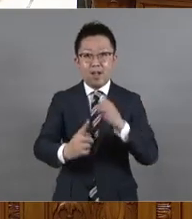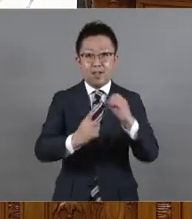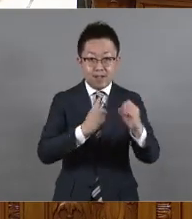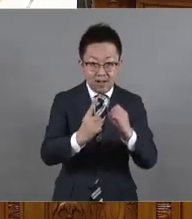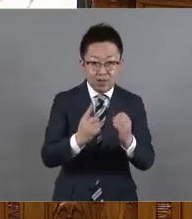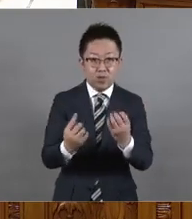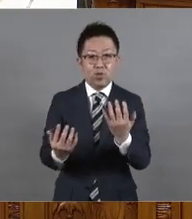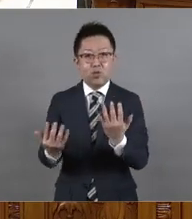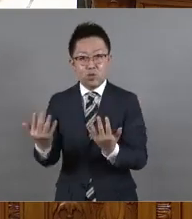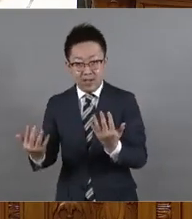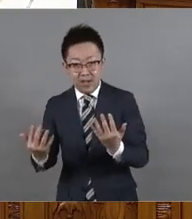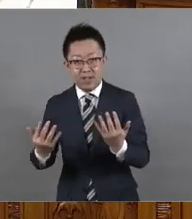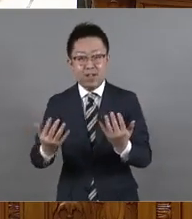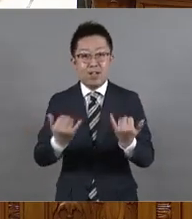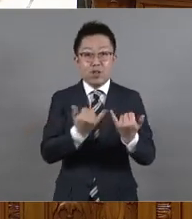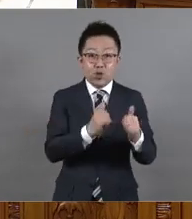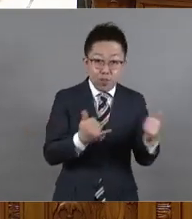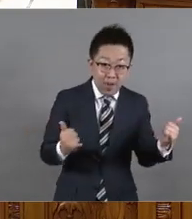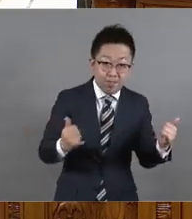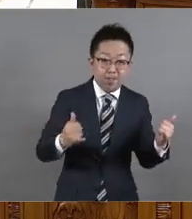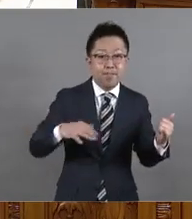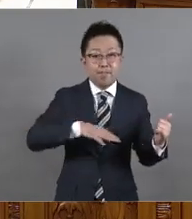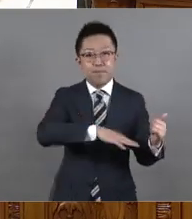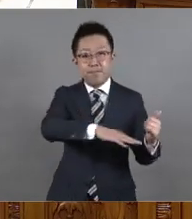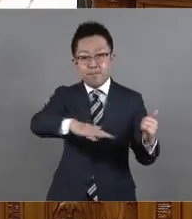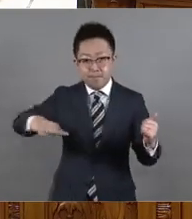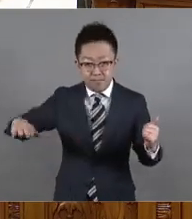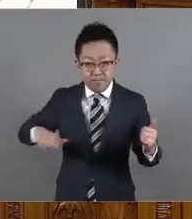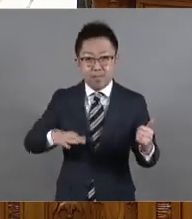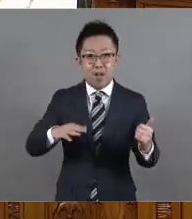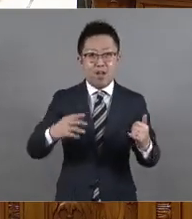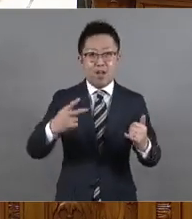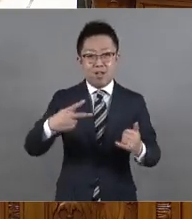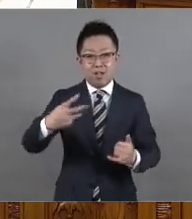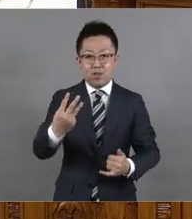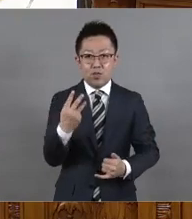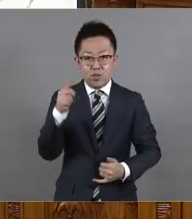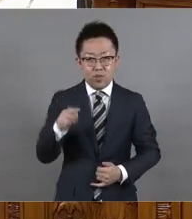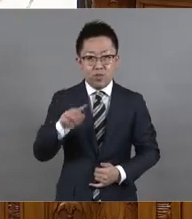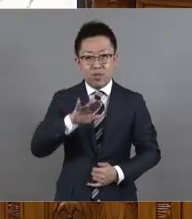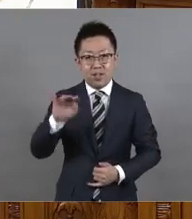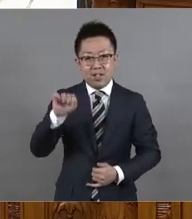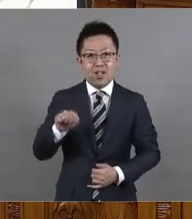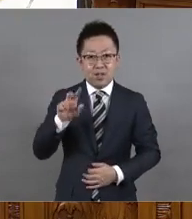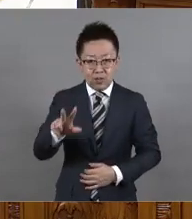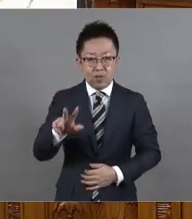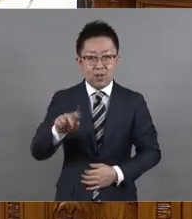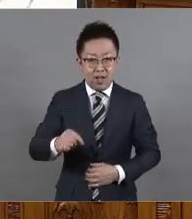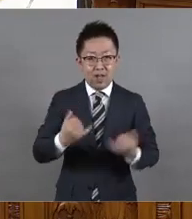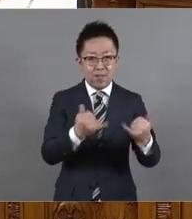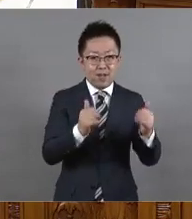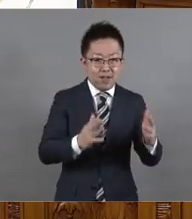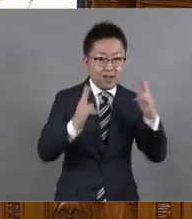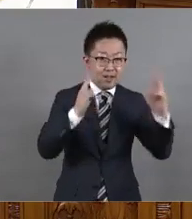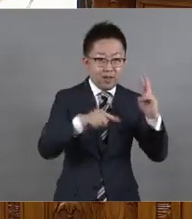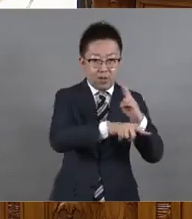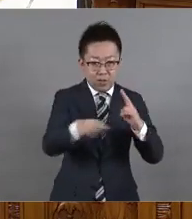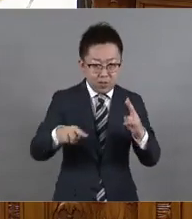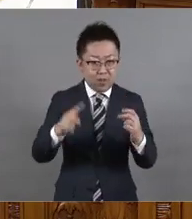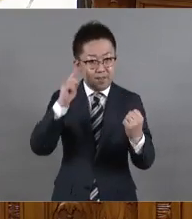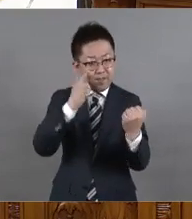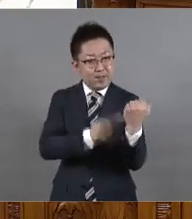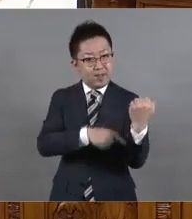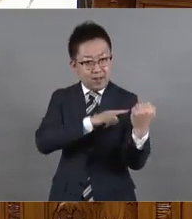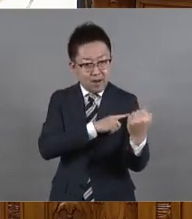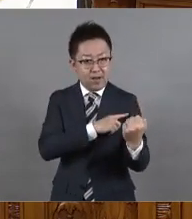グリーンヒューマンこの3つのニューディールに全力で取り組み民間の創意工夫投資意欲を引き出すととも